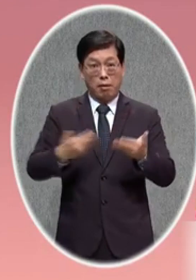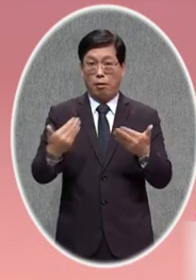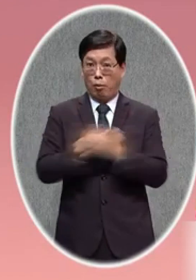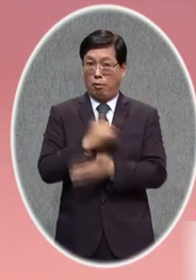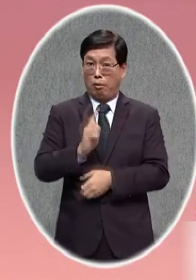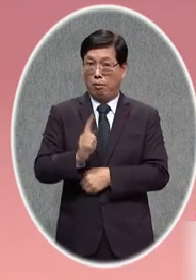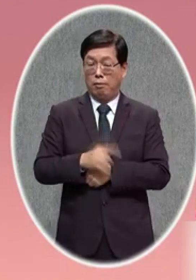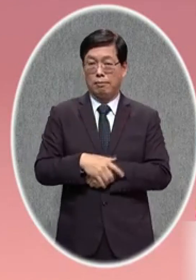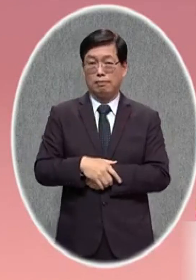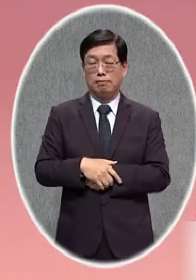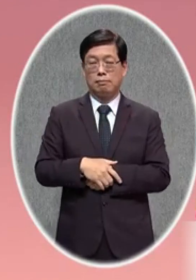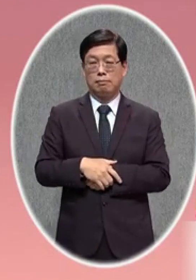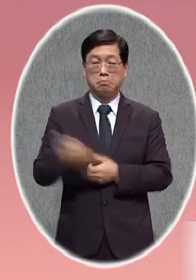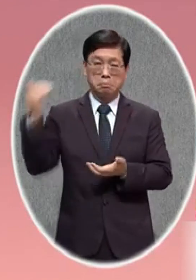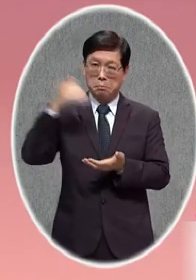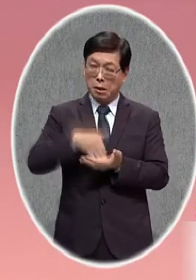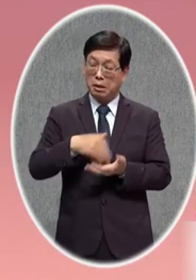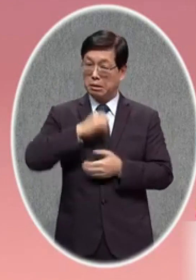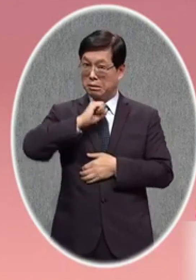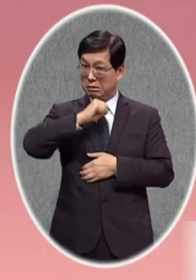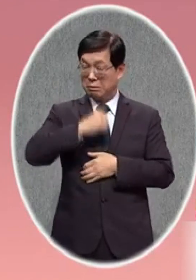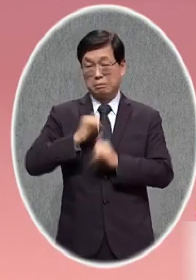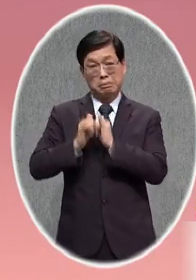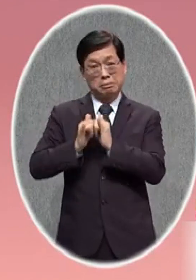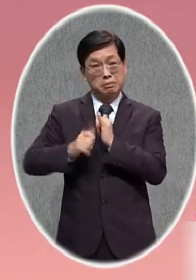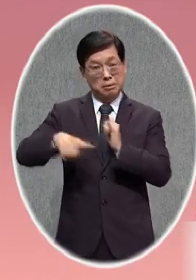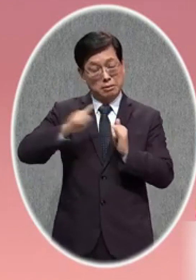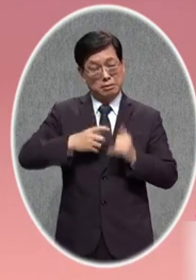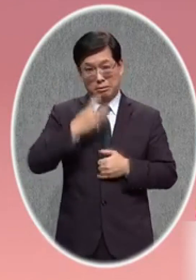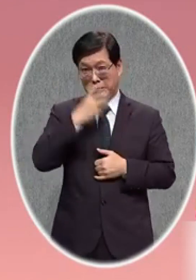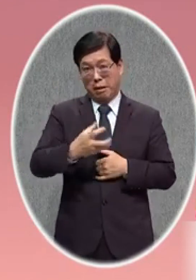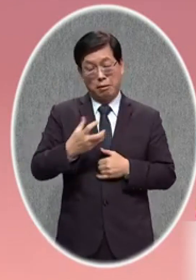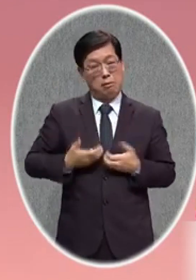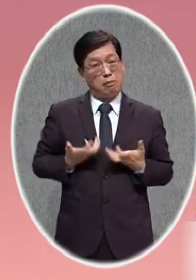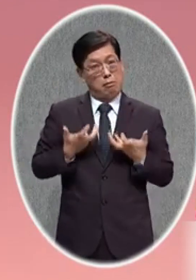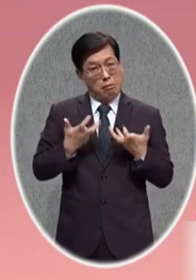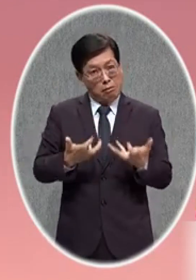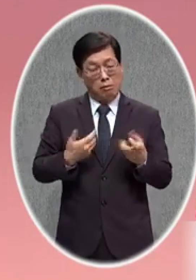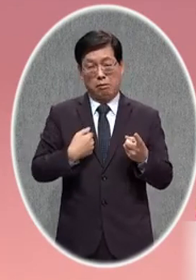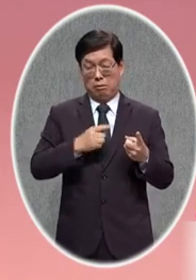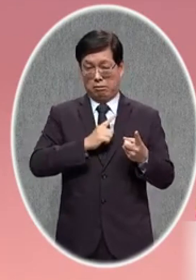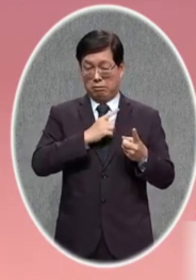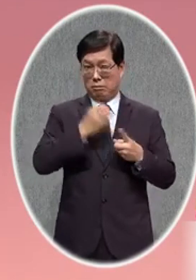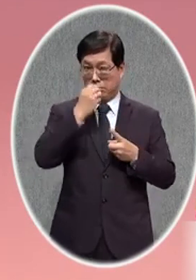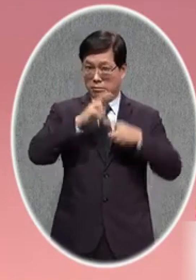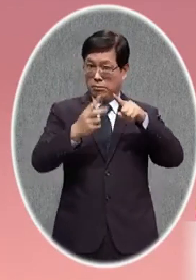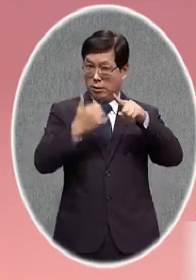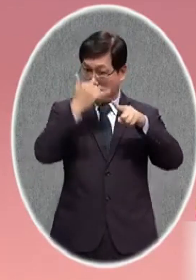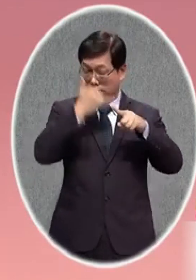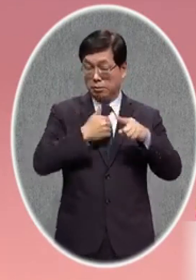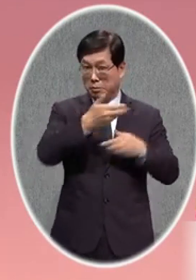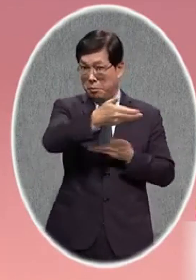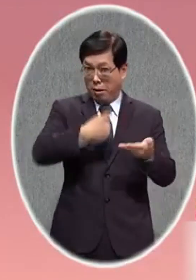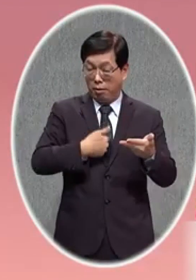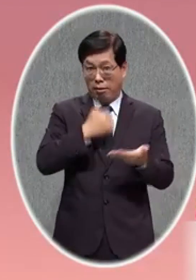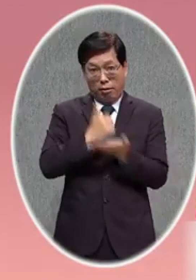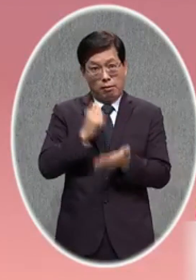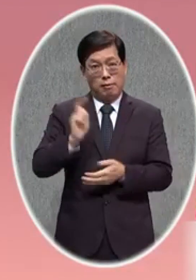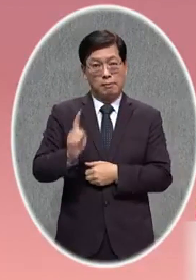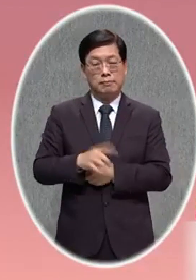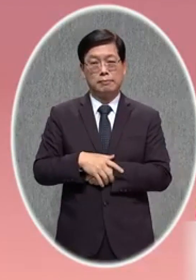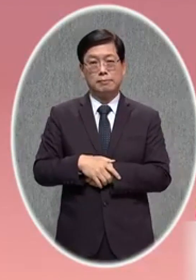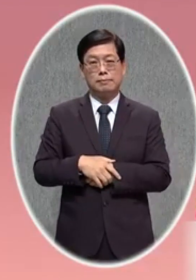么？到底台湾老百姓牺牲要吃莱猪换到的是什